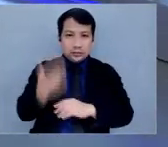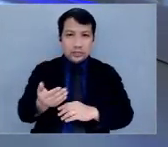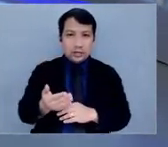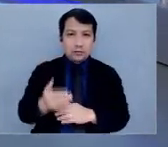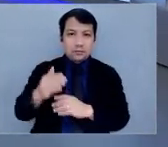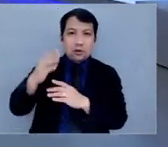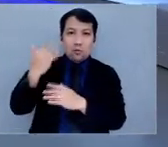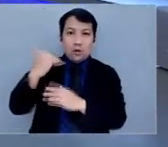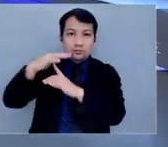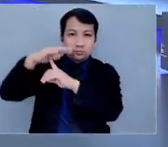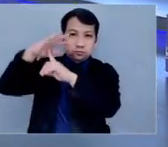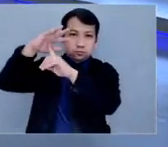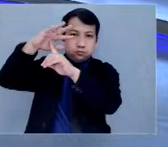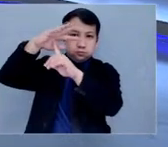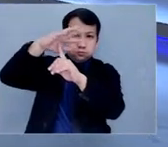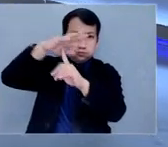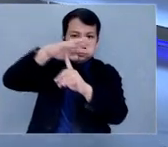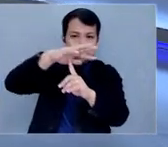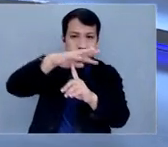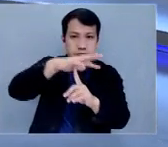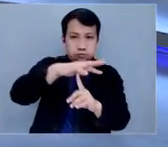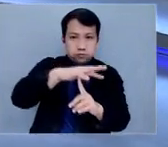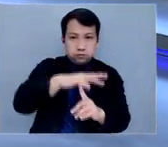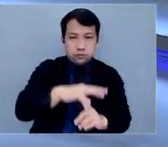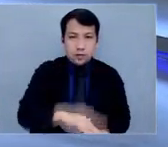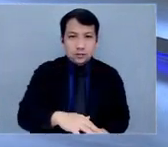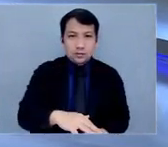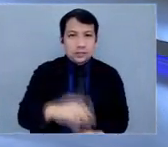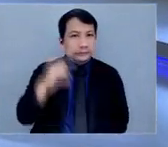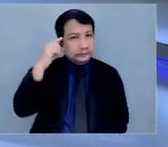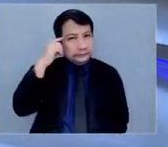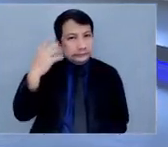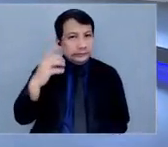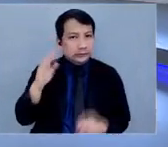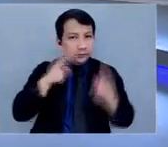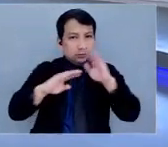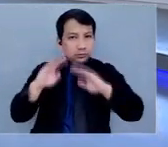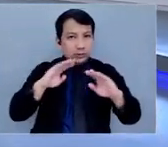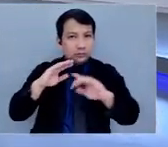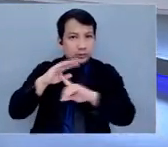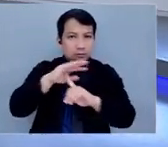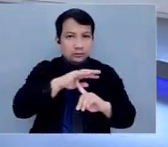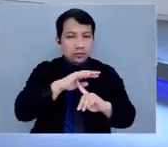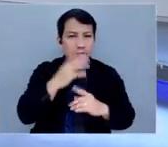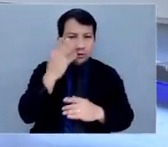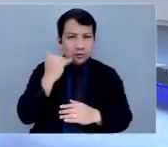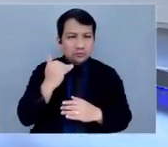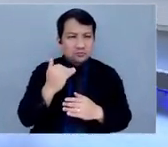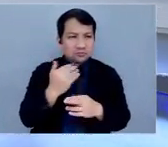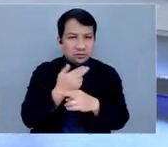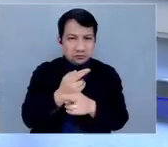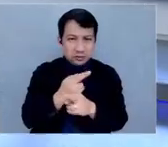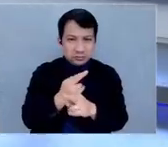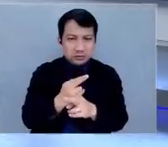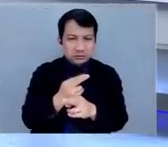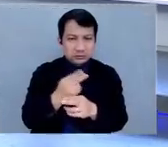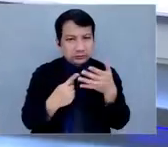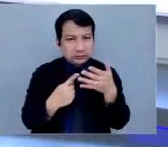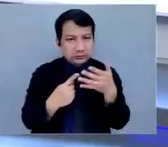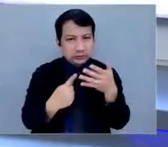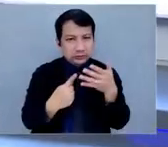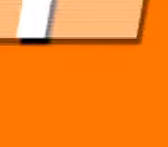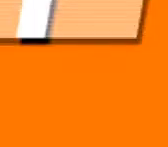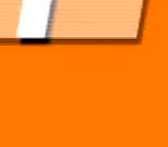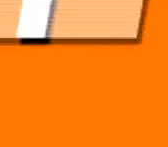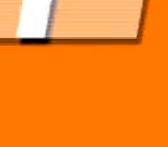City. Tingin ng Philippine Navy nagka-problema sa chopper kahit dumadaan naman ito sa regular na inspeksyon. Live mula sa